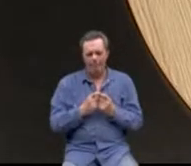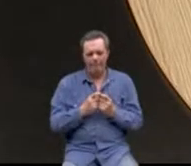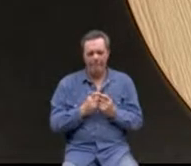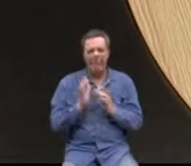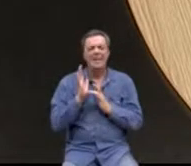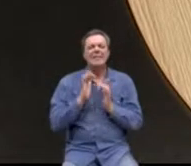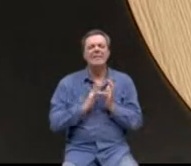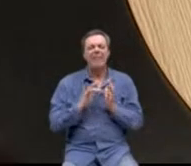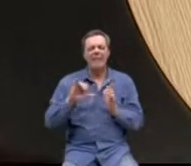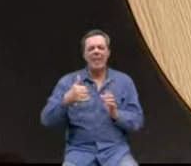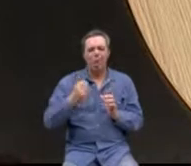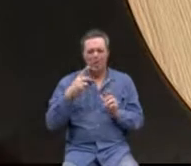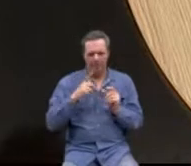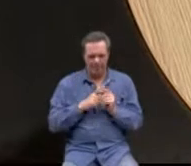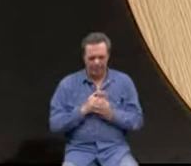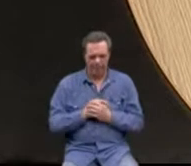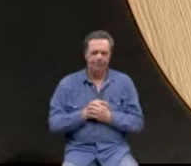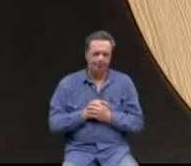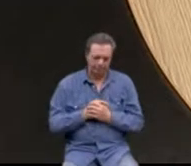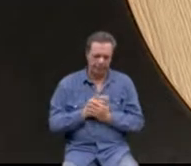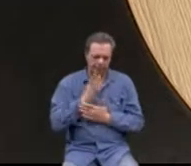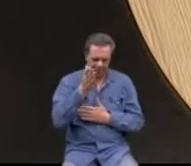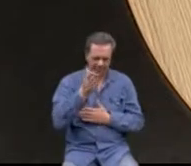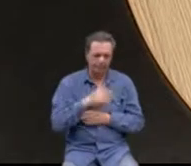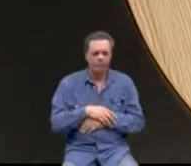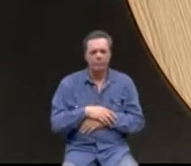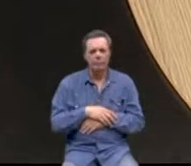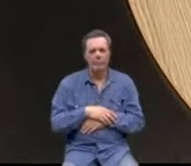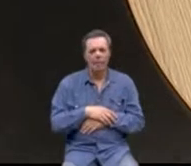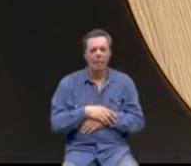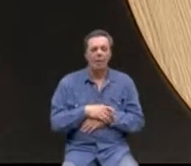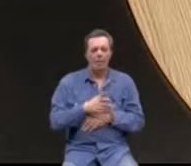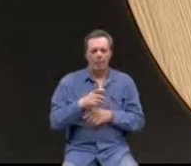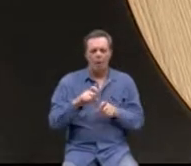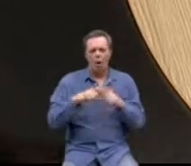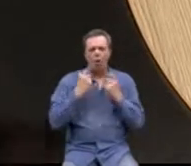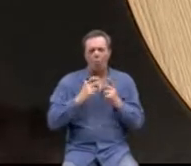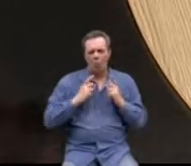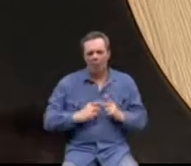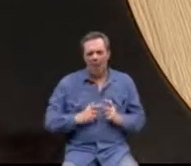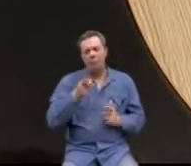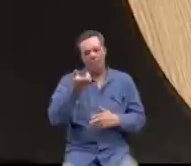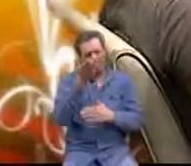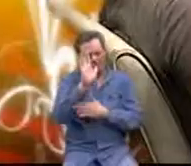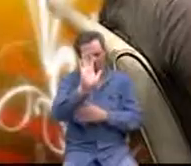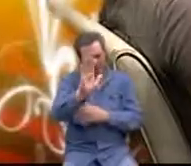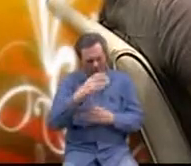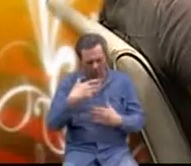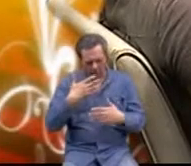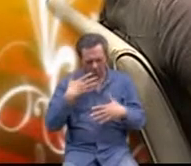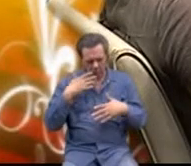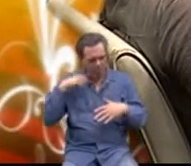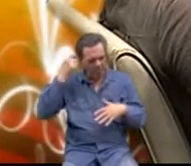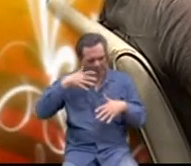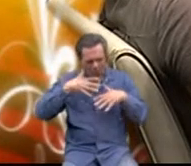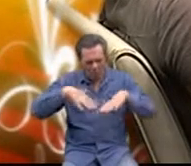je. Da. Ispred ulaza dom glavnog u njihov dom. Tako je. Dobro. Tamo će biti i nastup njihovog zbora, gdje će se susresti sa